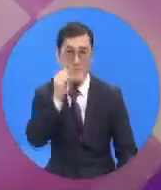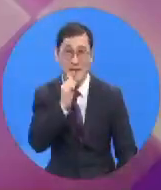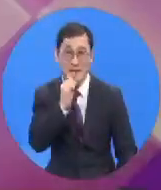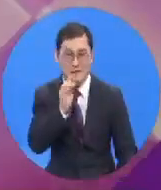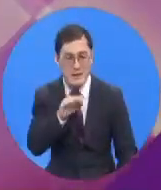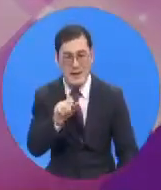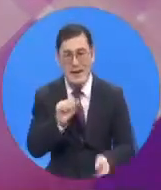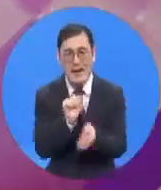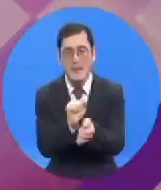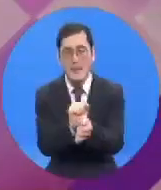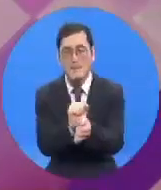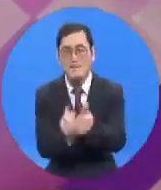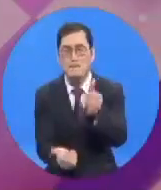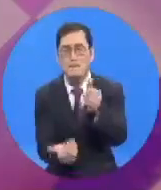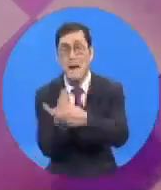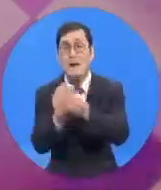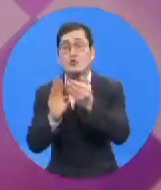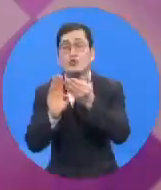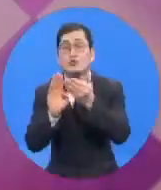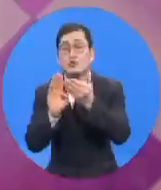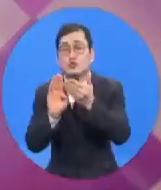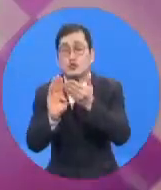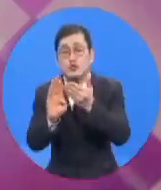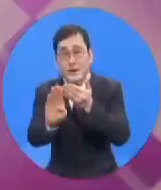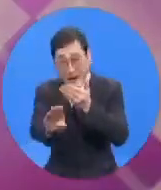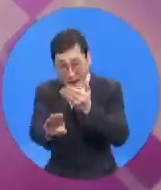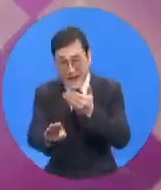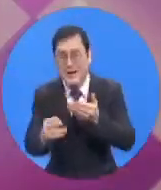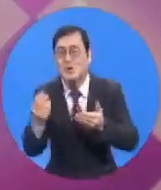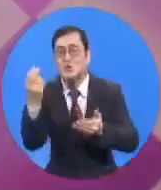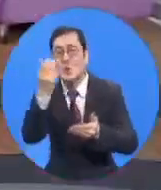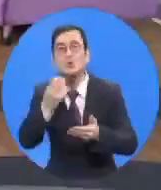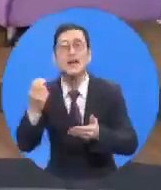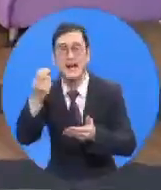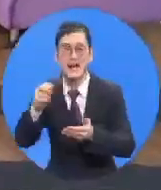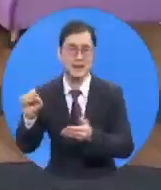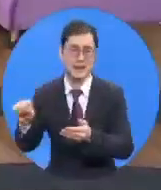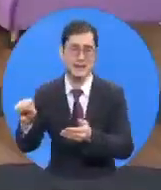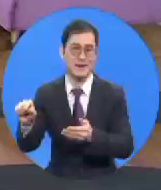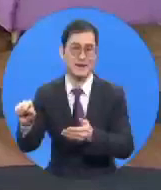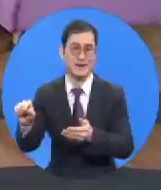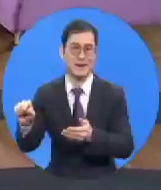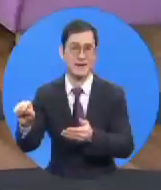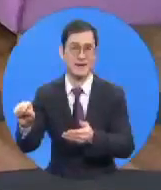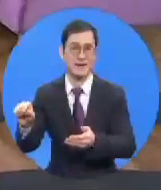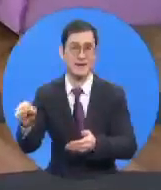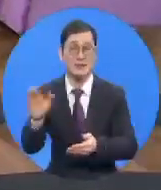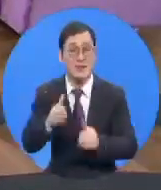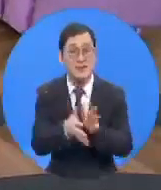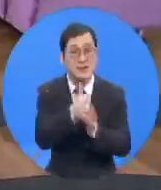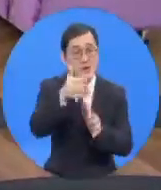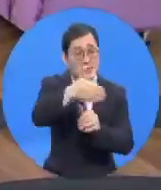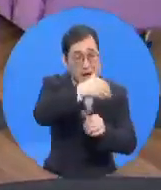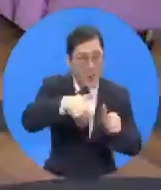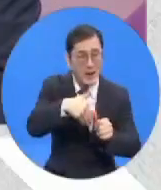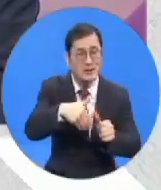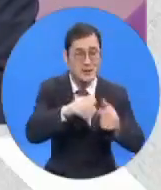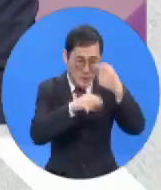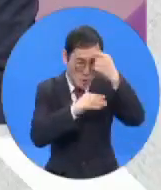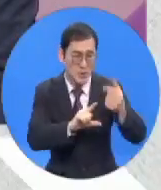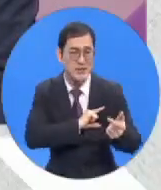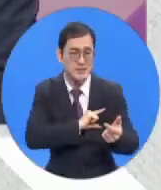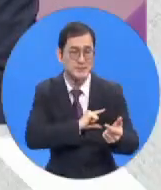감염 경로를 추적하는 거지 그 이전 단계는 아니다. 그건 준비 단계다. 그런데 시설 현황이나 네. 아니면 신도